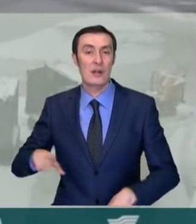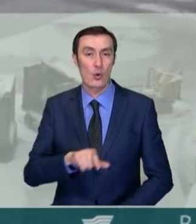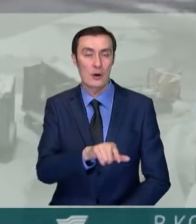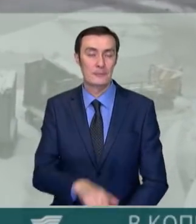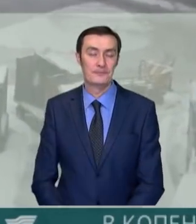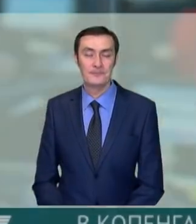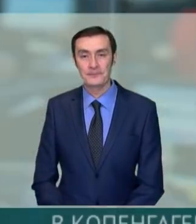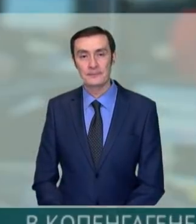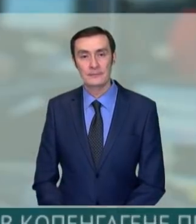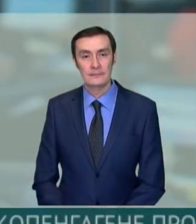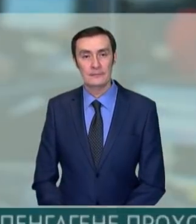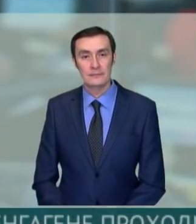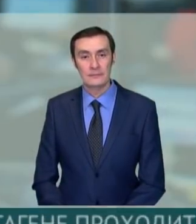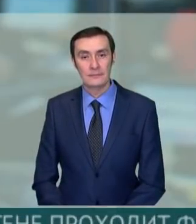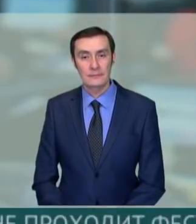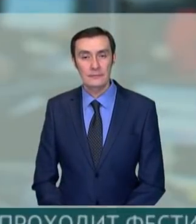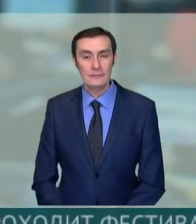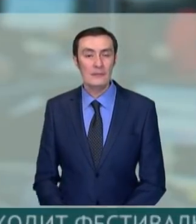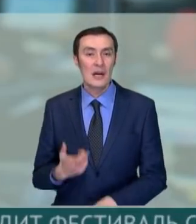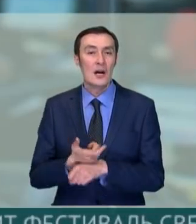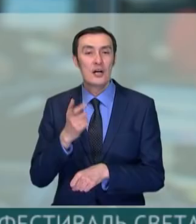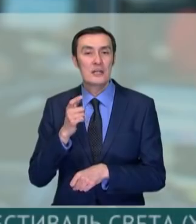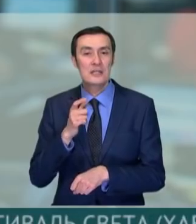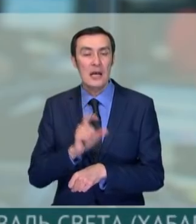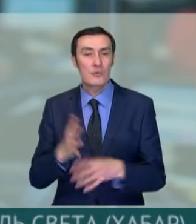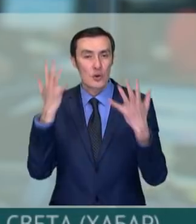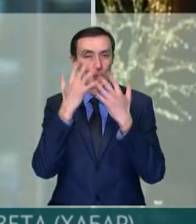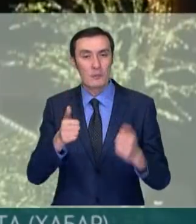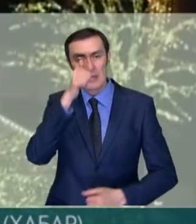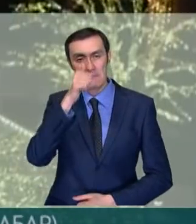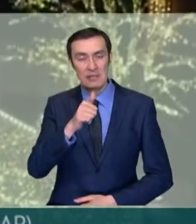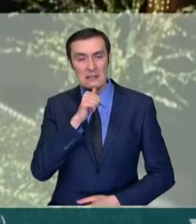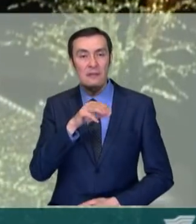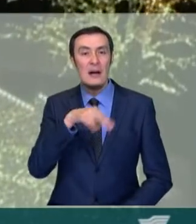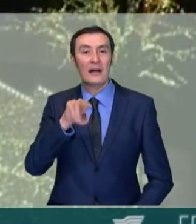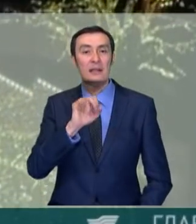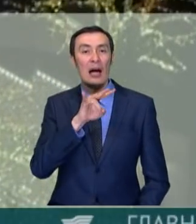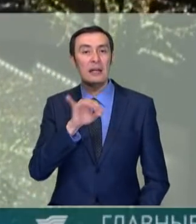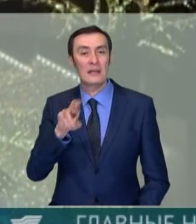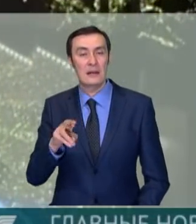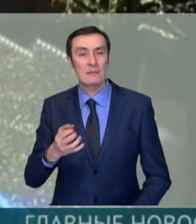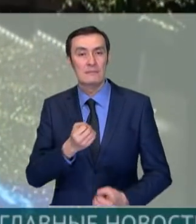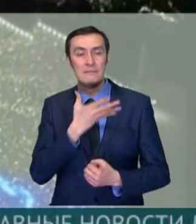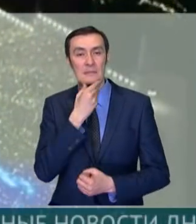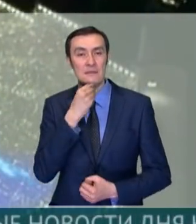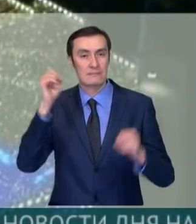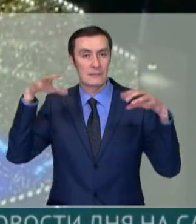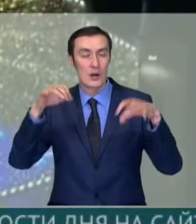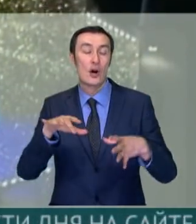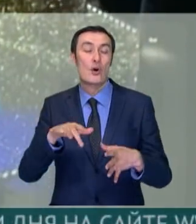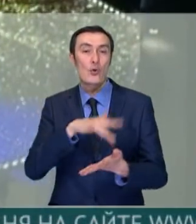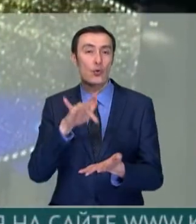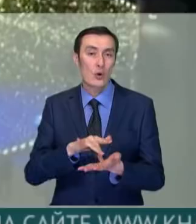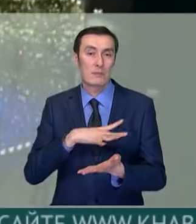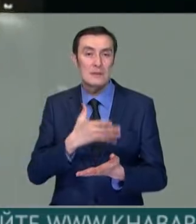автотрассах. В один из самых темных месяцев года датская столица осветилась разноцветными огнями. Копенгаген